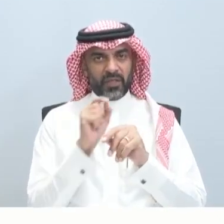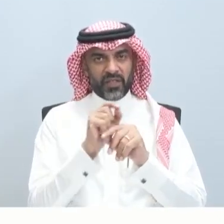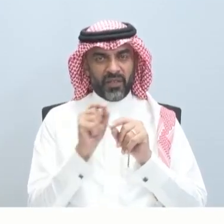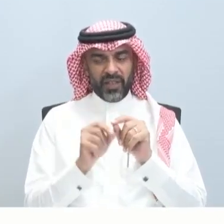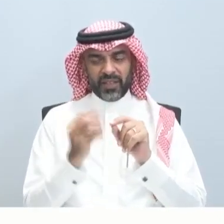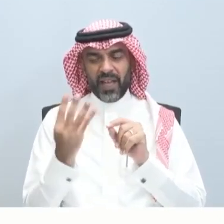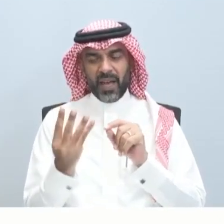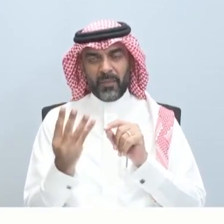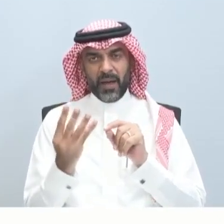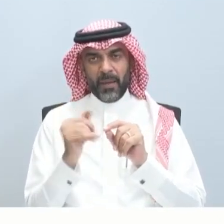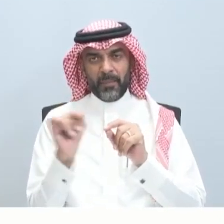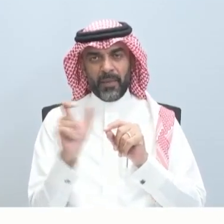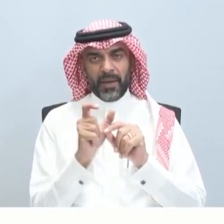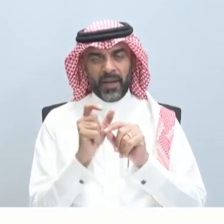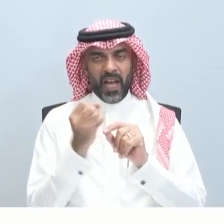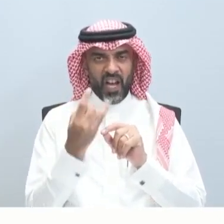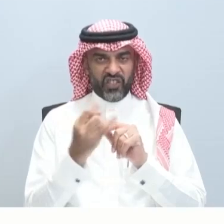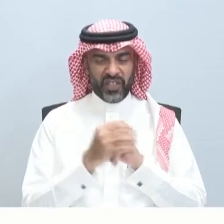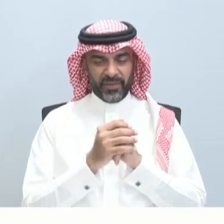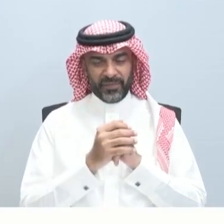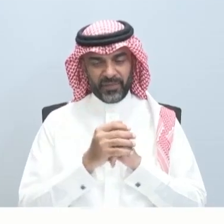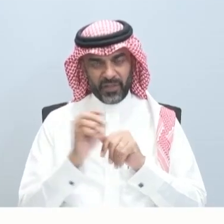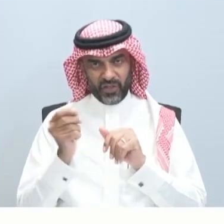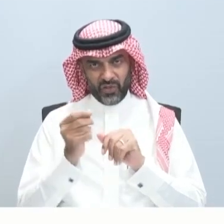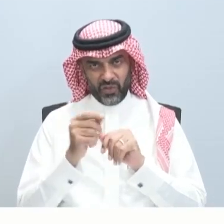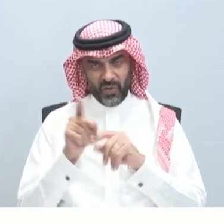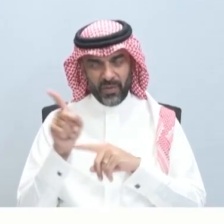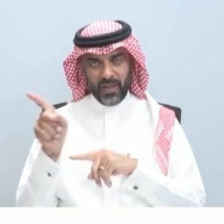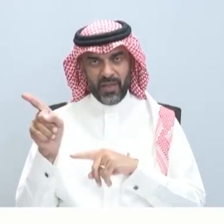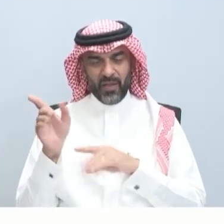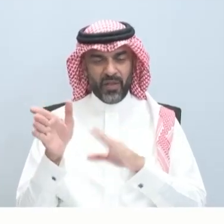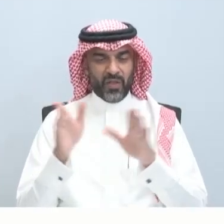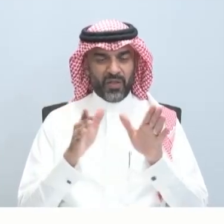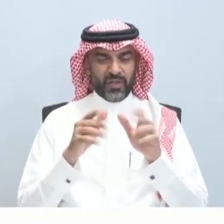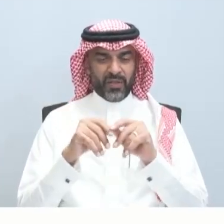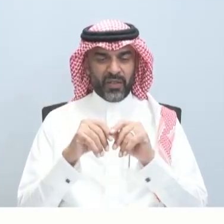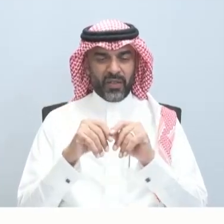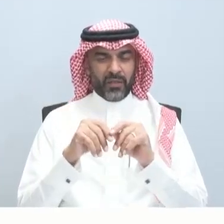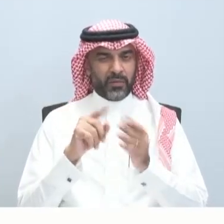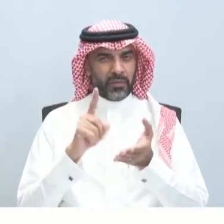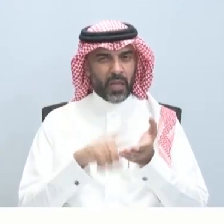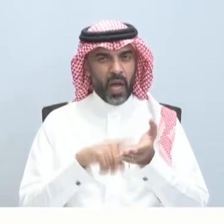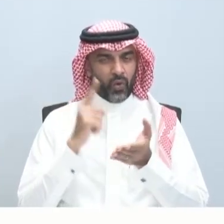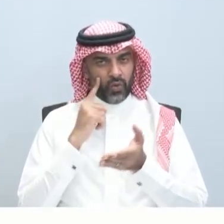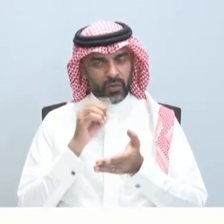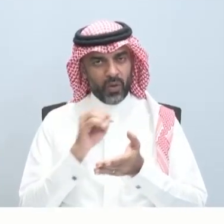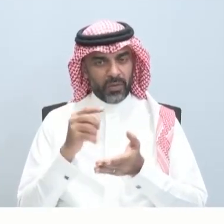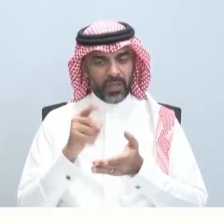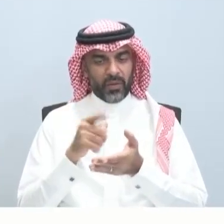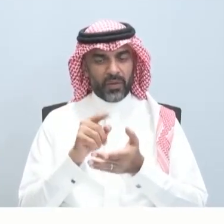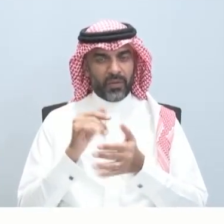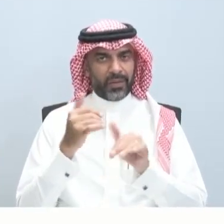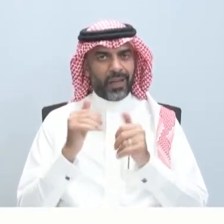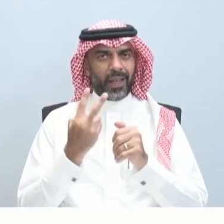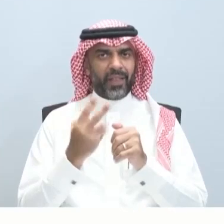اربعه اجزاء من عشره اذا بهذا الشكل توصلنا الى الاجابه تبقى ان نت من صحه اجابتنا لدينا